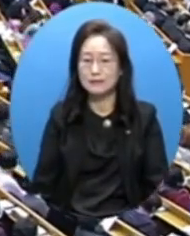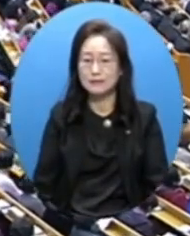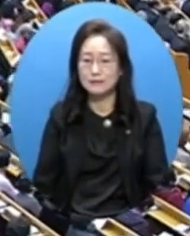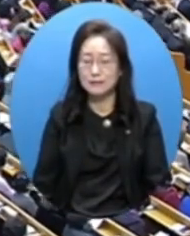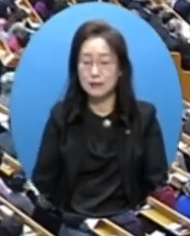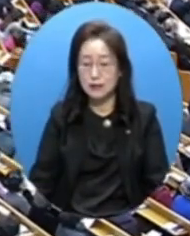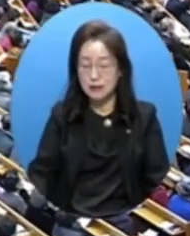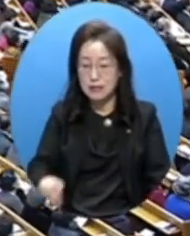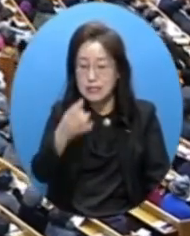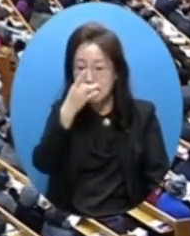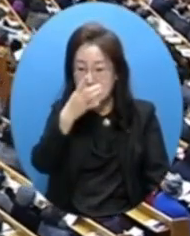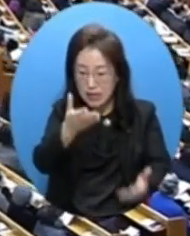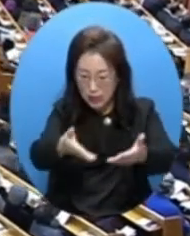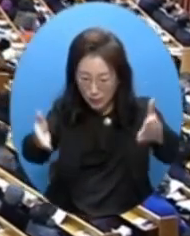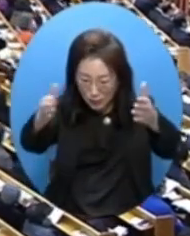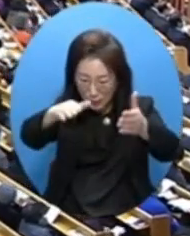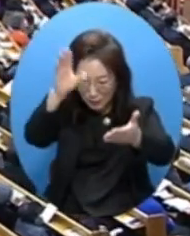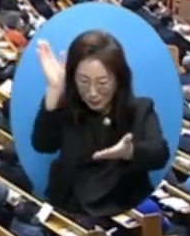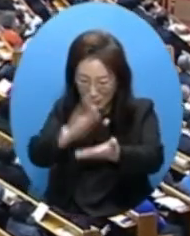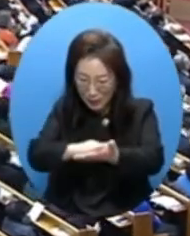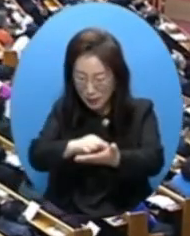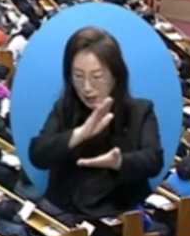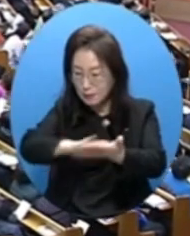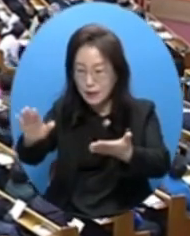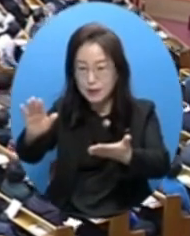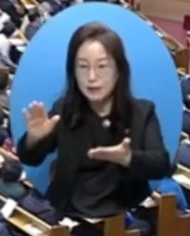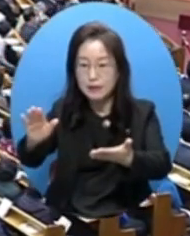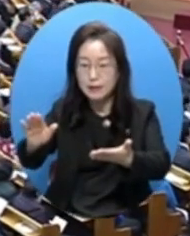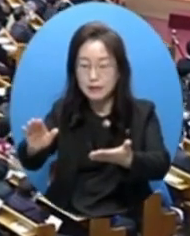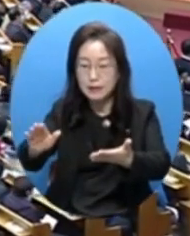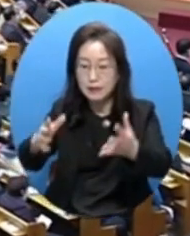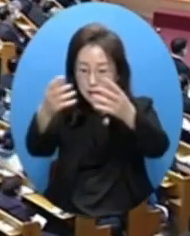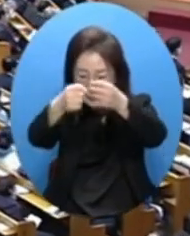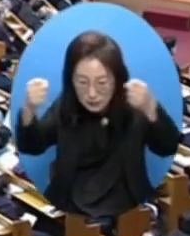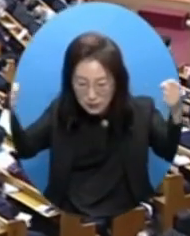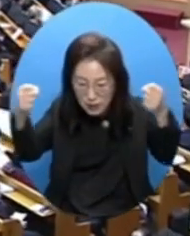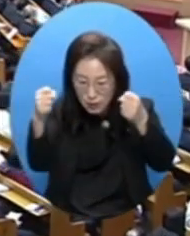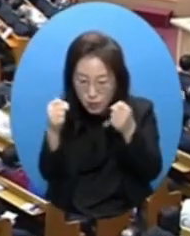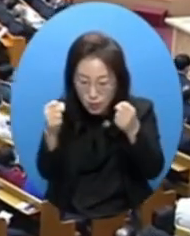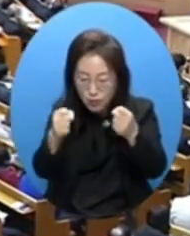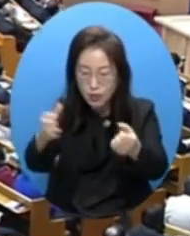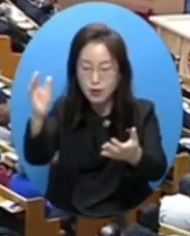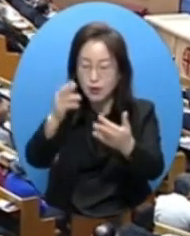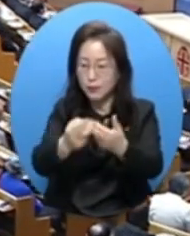쌀떡에 쌀도 떨어지고 요즘으로 하면 말하면 냉장고도 텅텅 비고